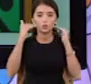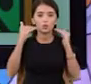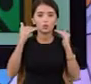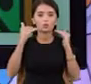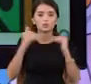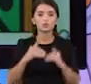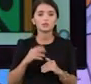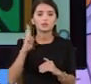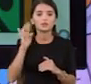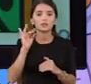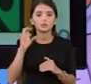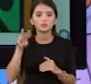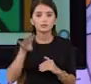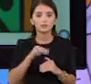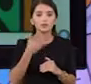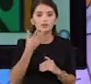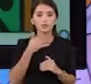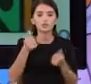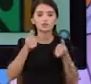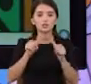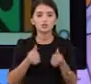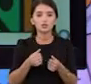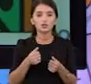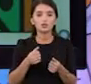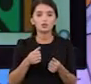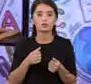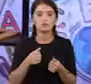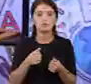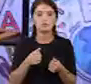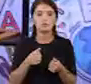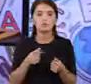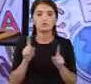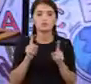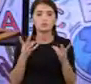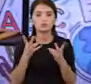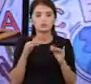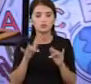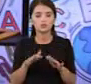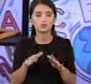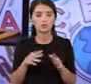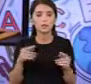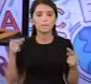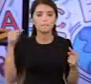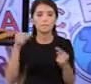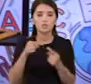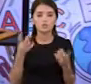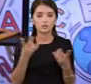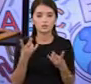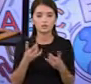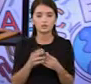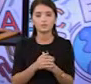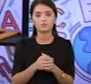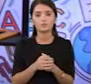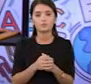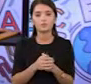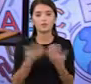yuqoridagi mana bu qismi ham rang va shakllari o'zaro nima bo'lish kerak? Bir-biriga mos bo'lishi